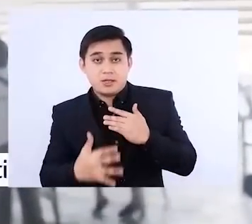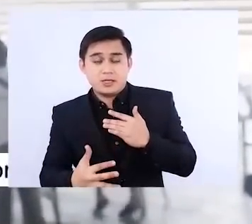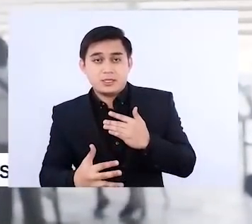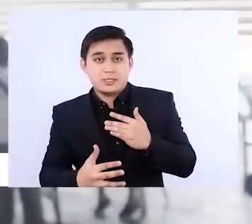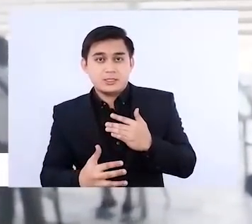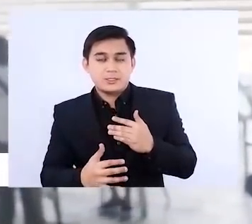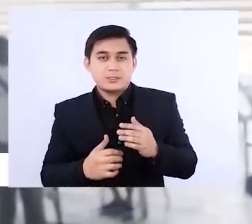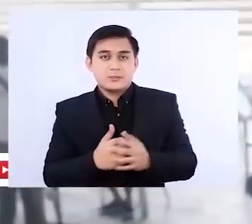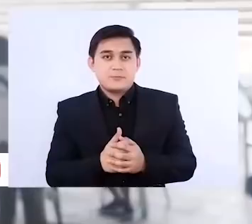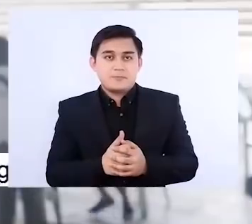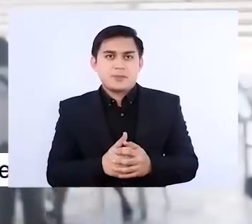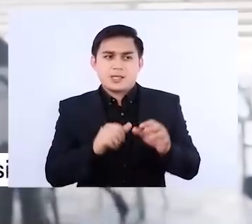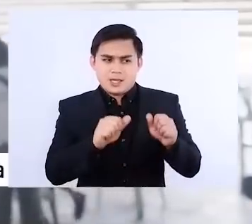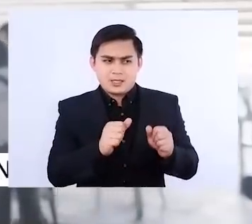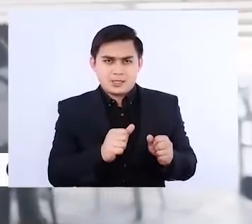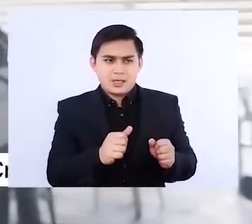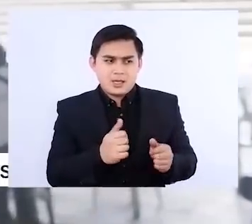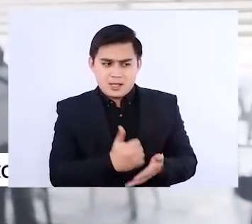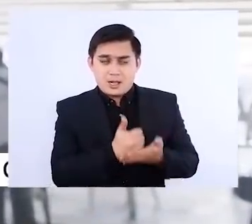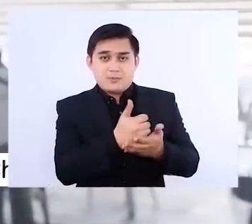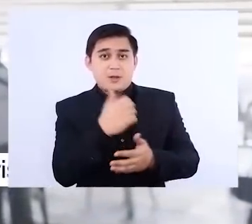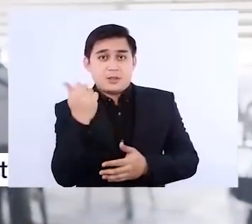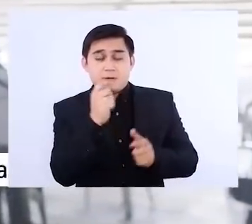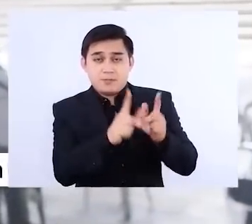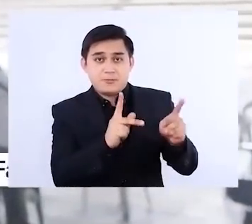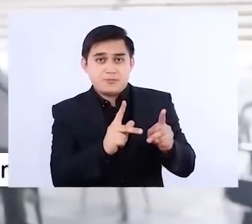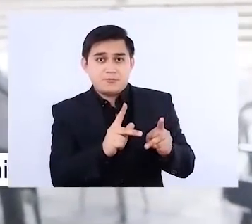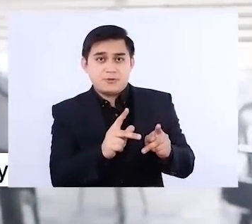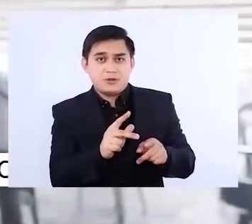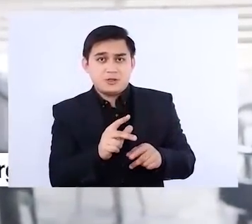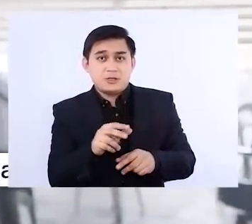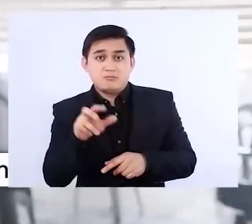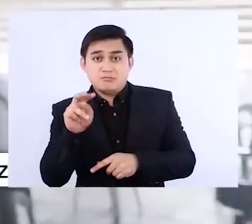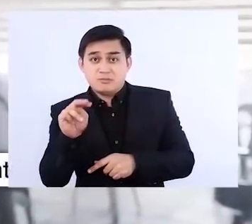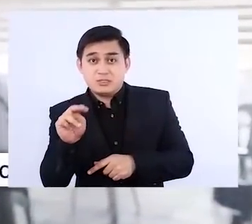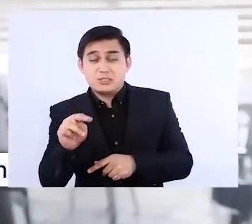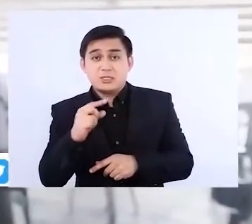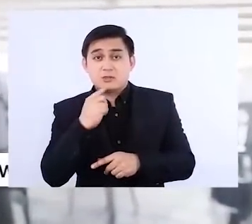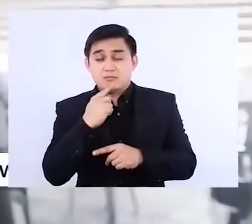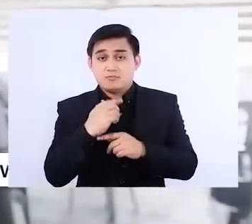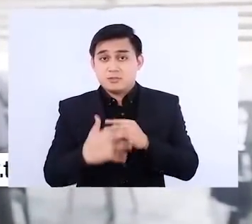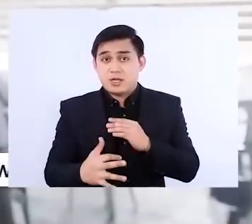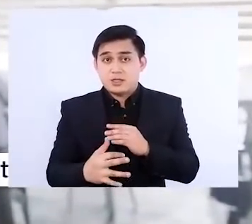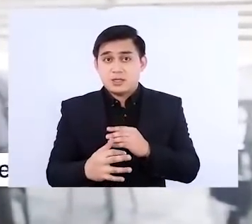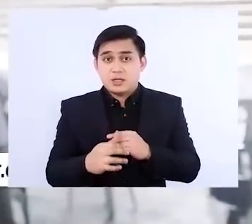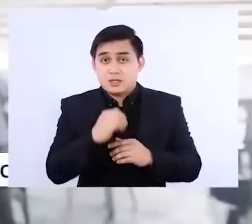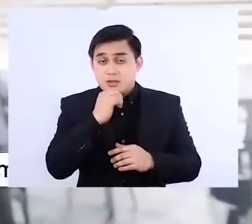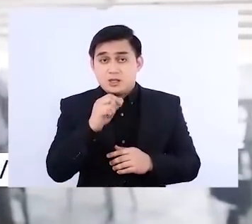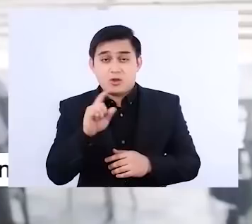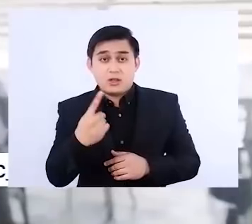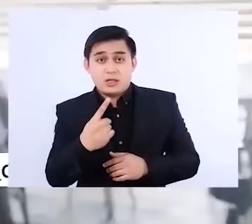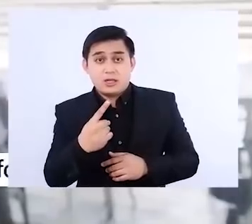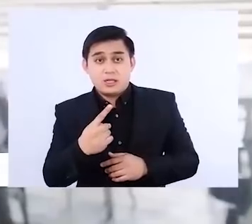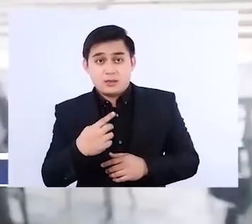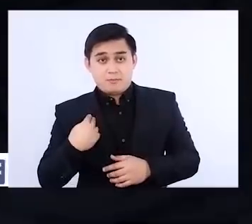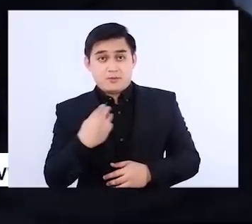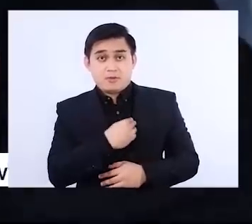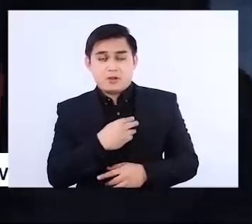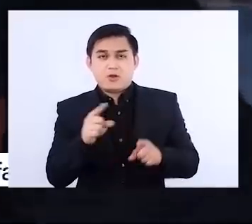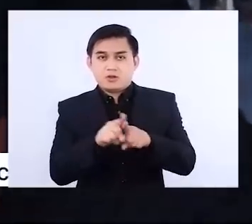tayo sa ibang kapwa, yung mga nangangailangan ng dugo, hindi lang kapatid, pati na yung sa hindi